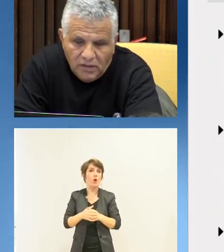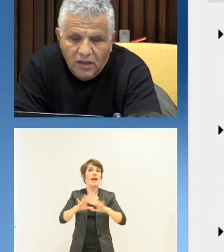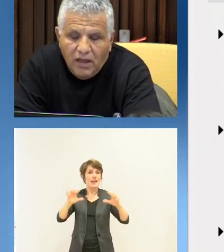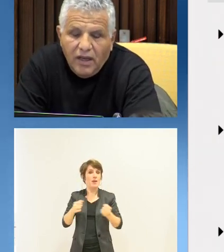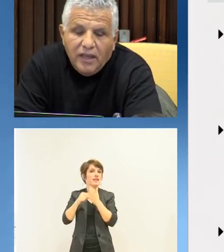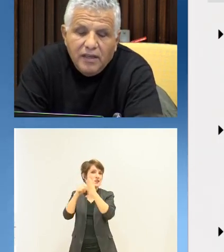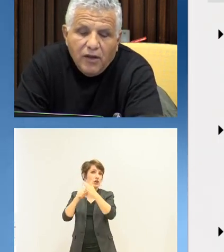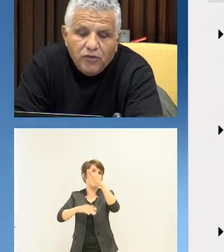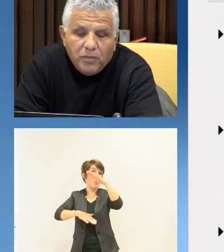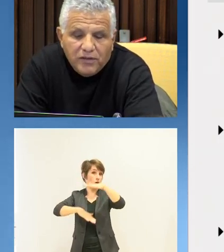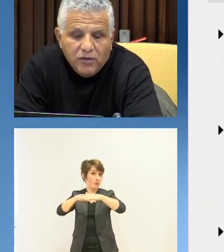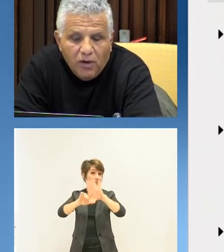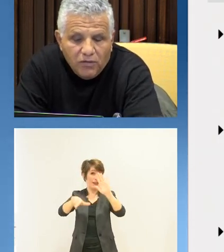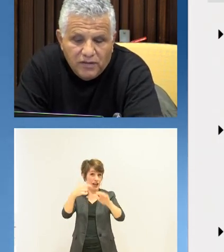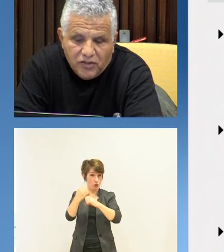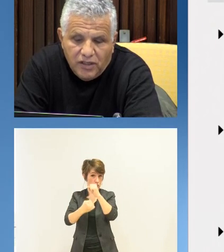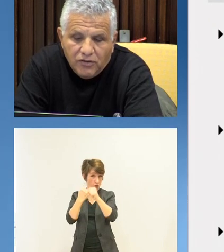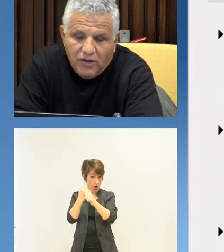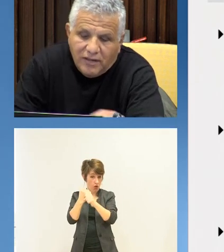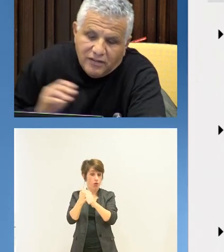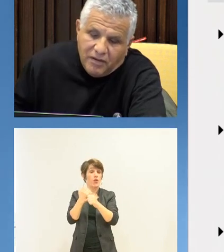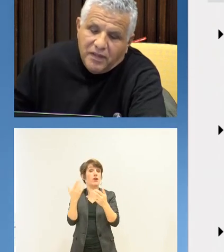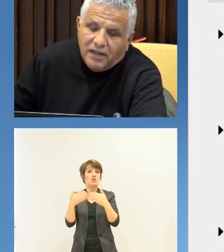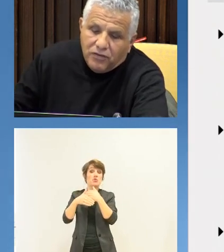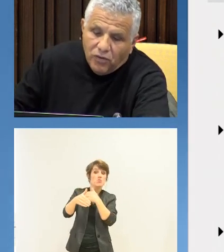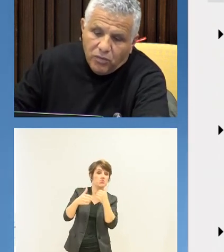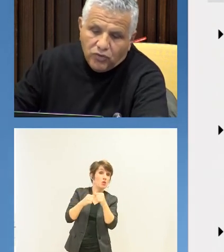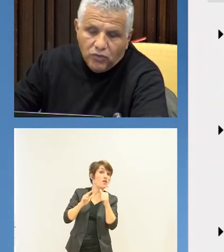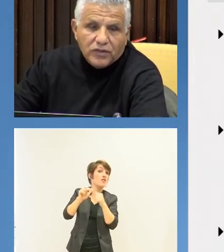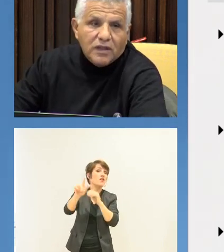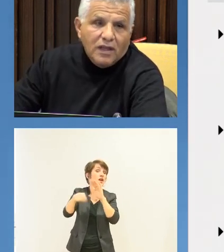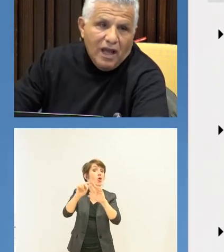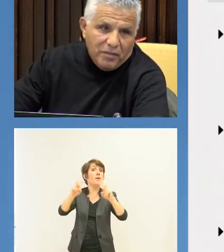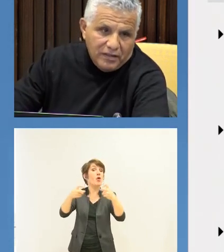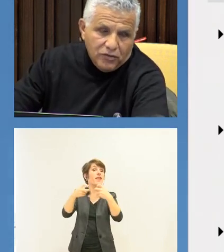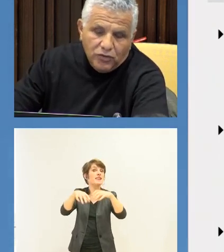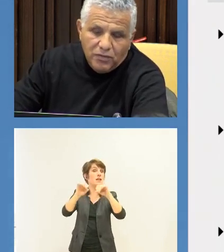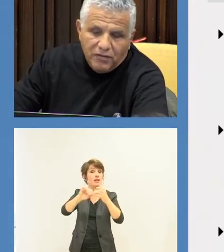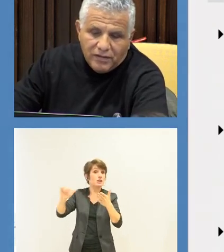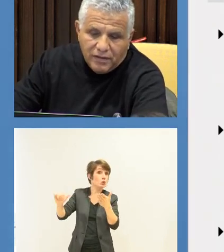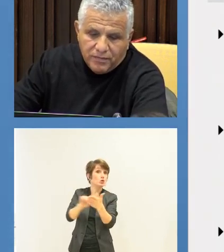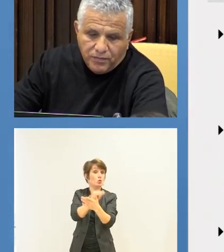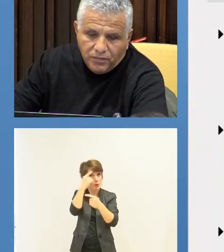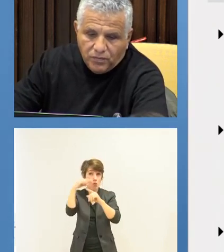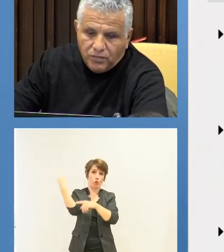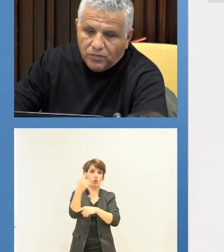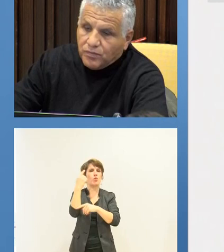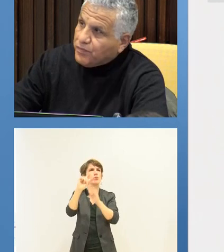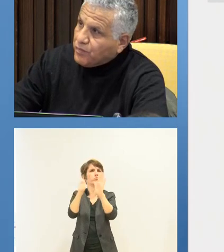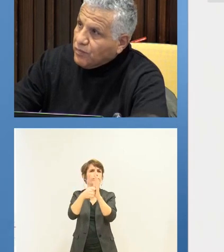et il y à une suppression envisagée de la taxe d'habitation pour tous à partir de 2021